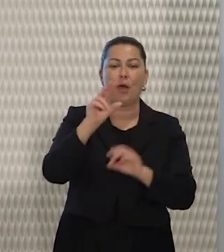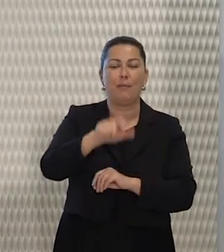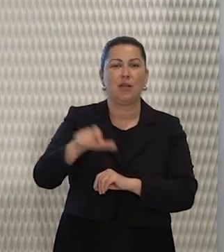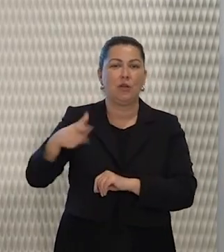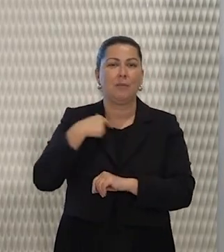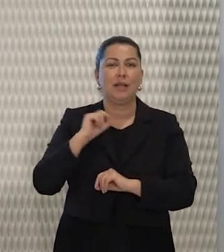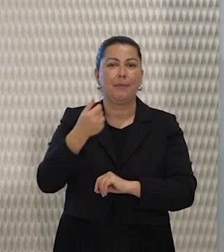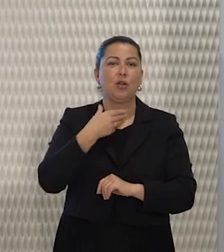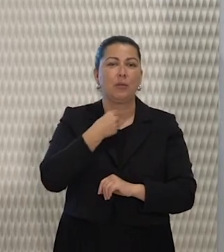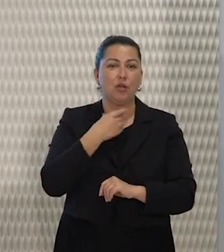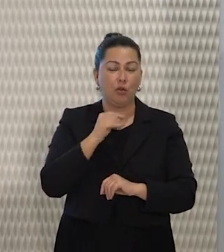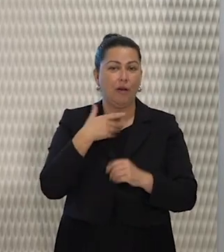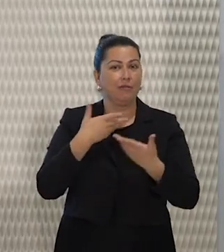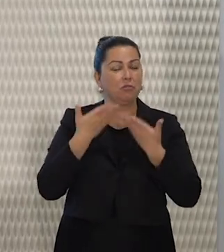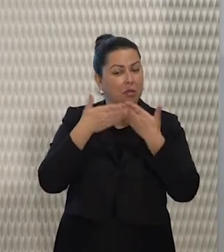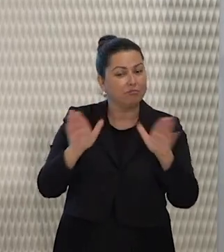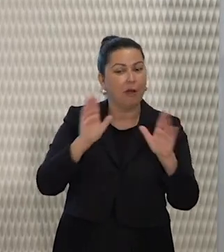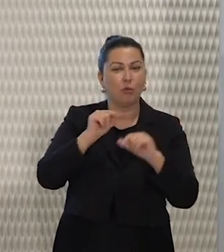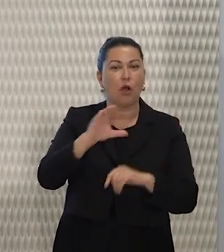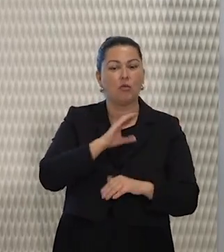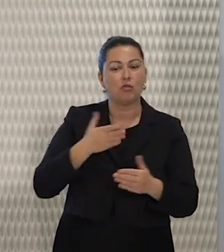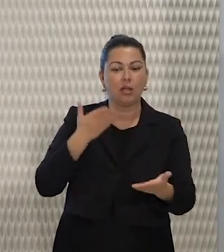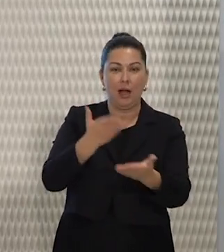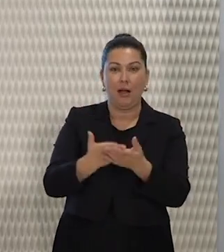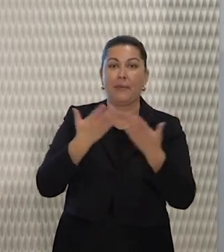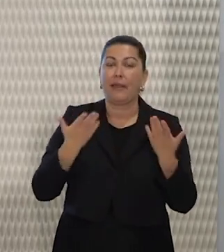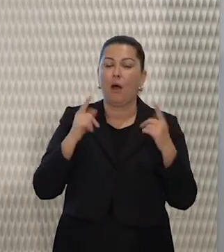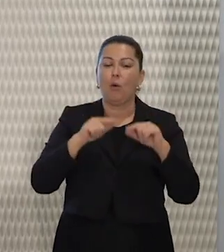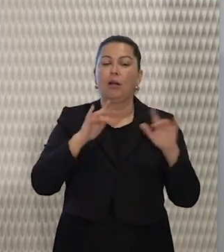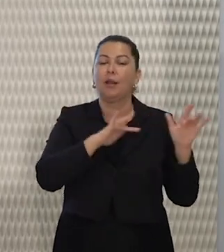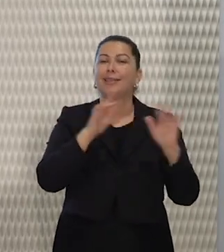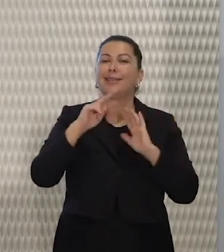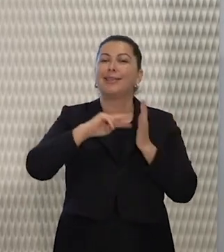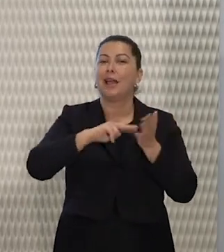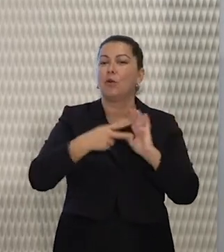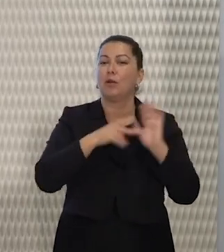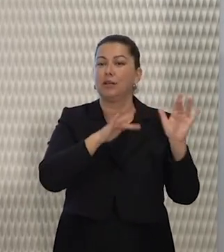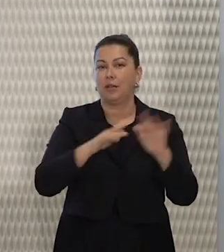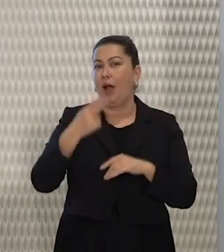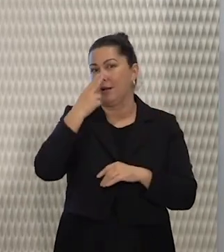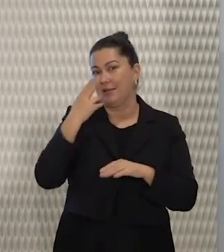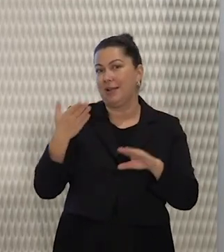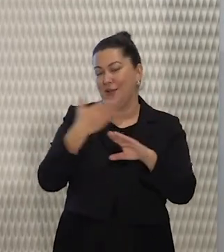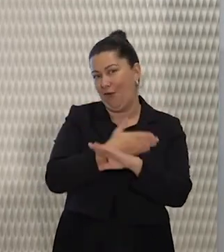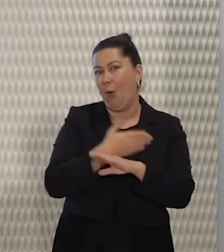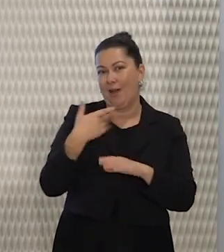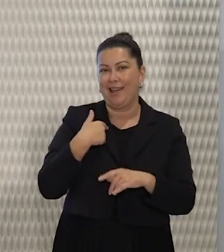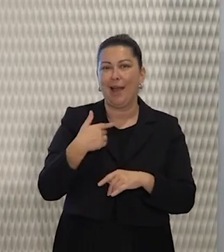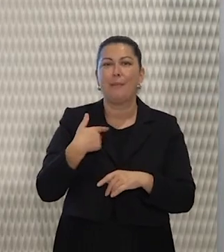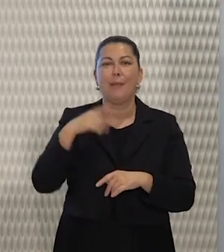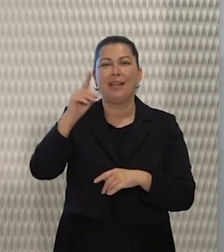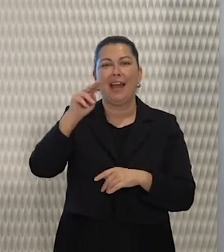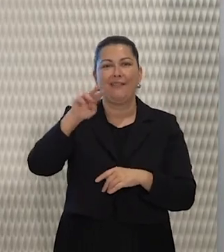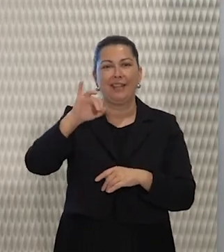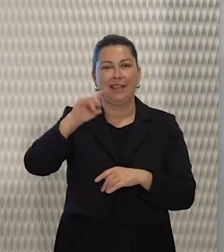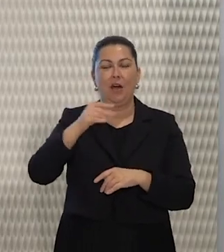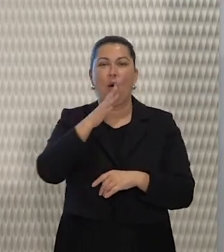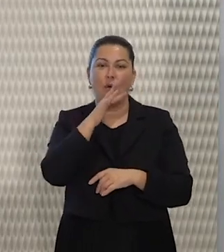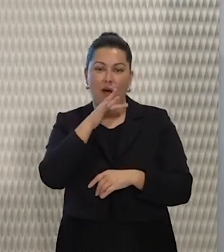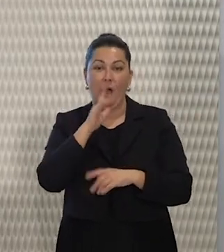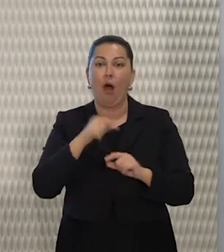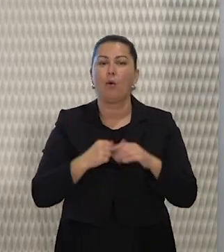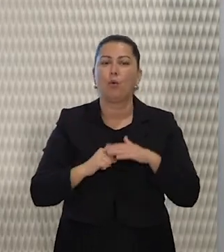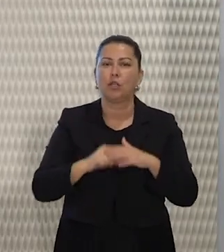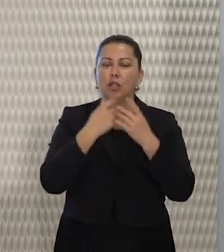Bedürfnissen einzugehen und ihnen eine Chance zu bieten. Dass die Technologie da ist, das haben wir gerade beim David Hofer gesehen. Dass es die Unterstützungen gibt, haben wir auch